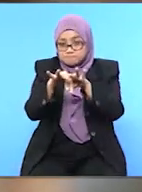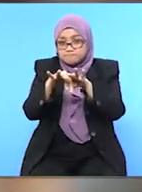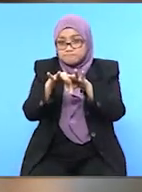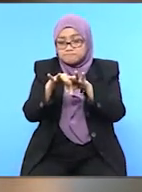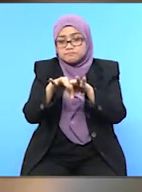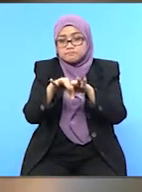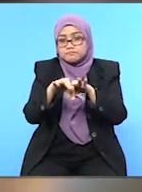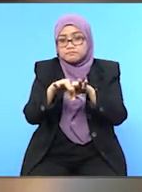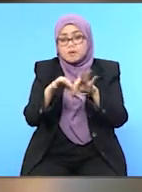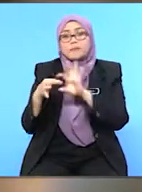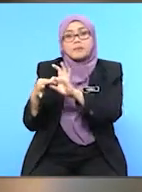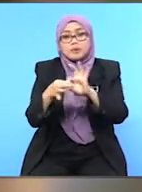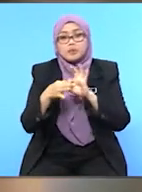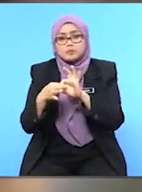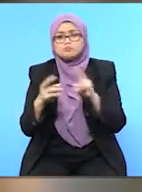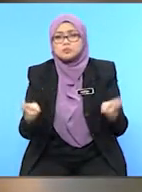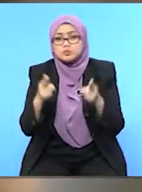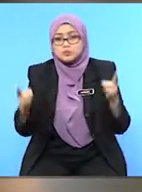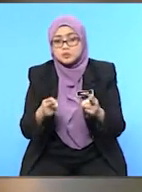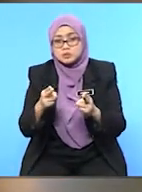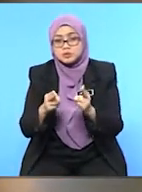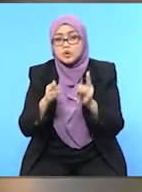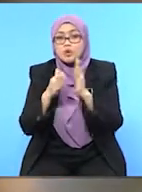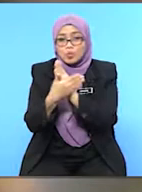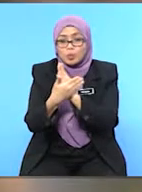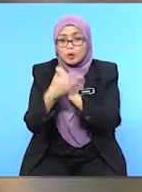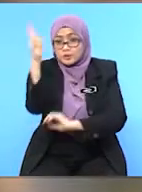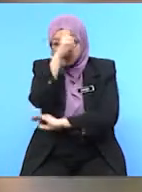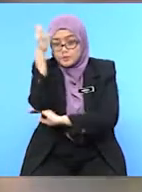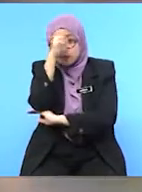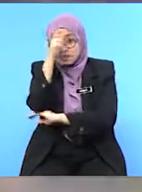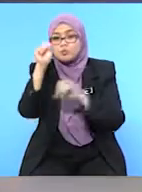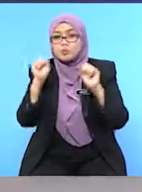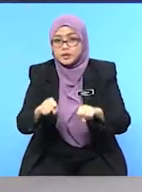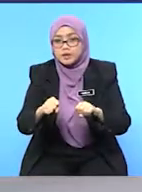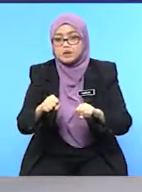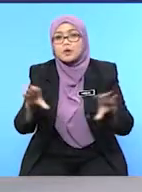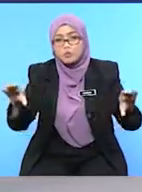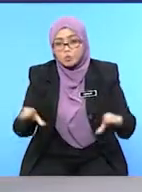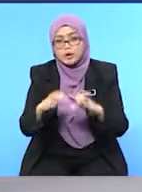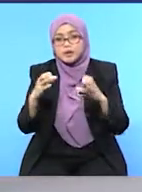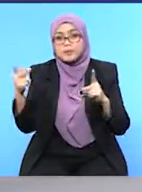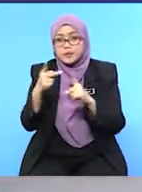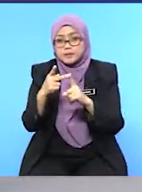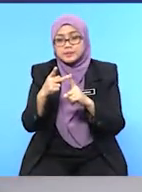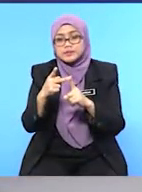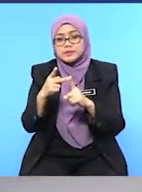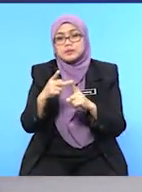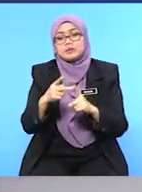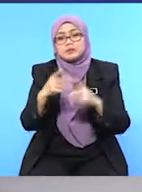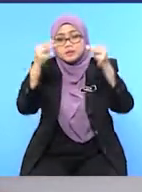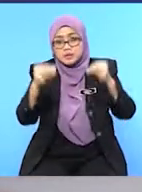usaha yang boleh dilaksanakan oleh pihak kerajaan mohon Berikan pendapatmu banyak pada belajar sekalian